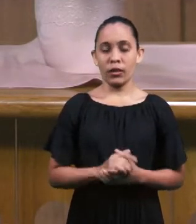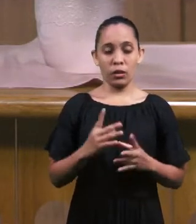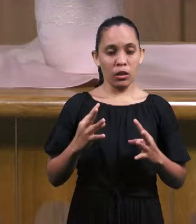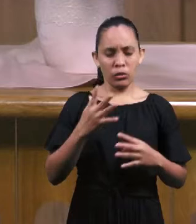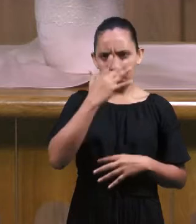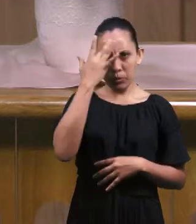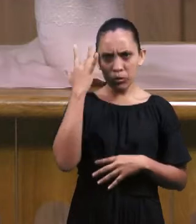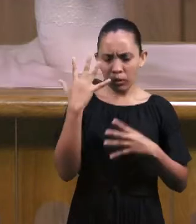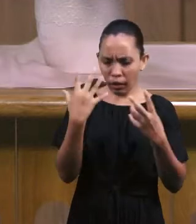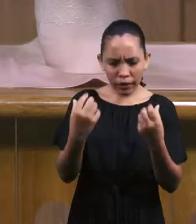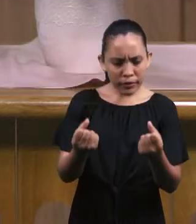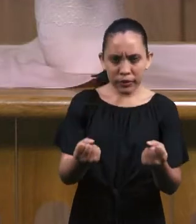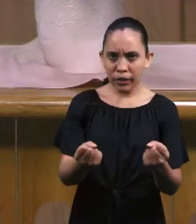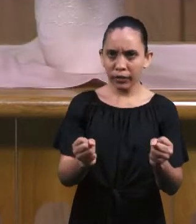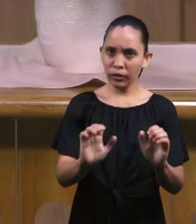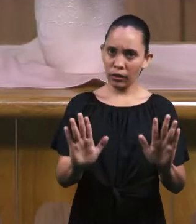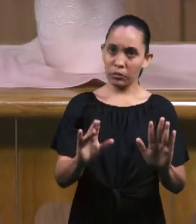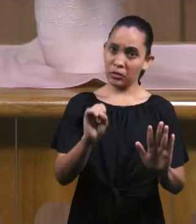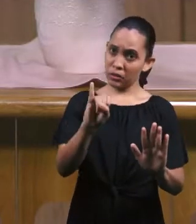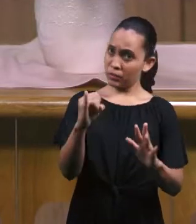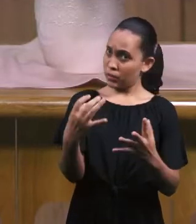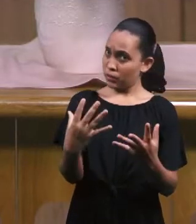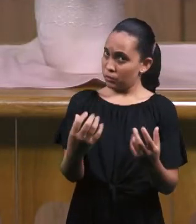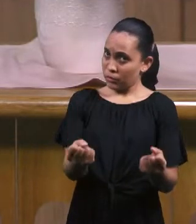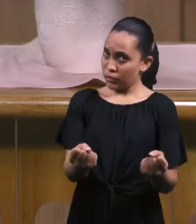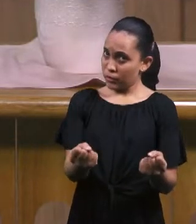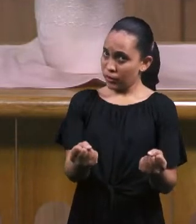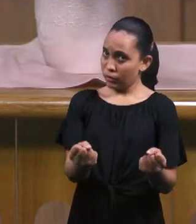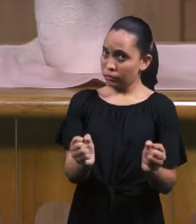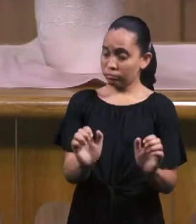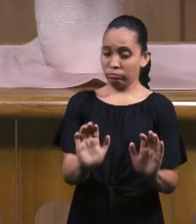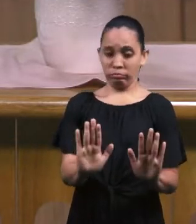vous n'acceptez pas le dogme, vous n'êtes